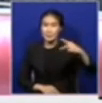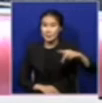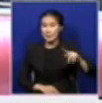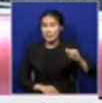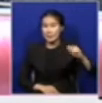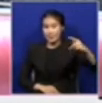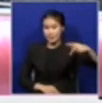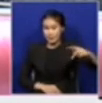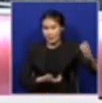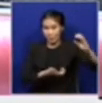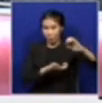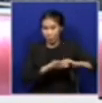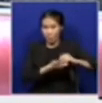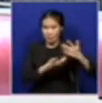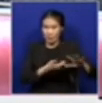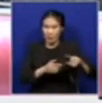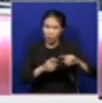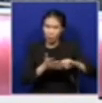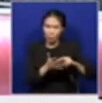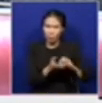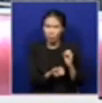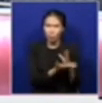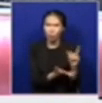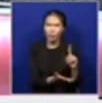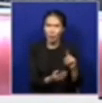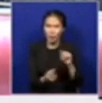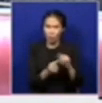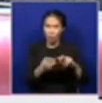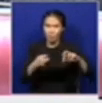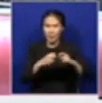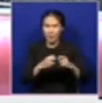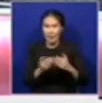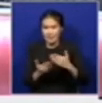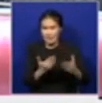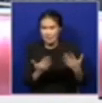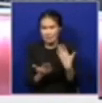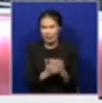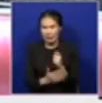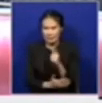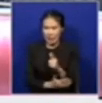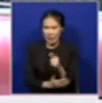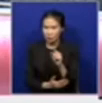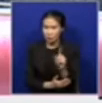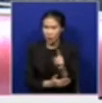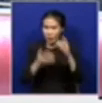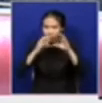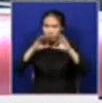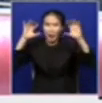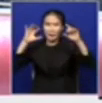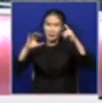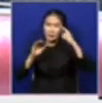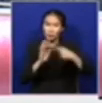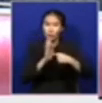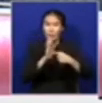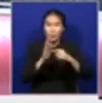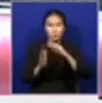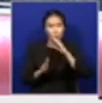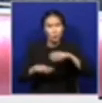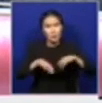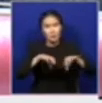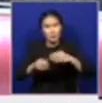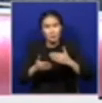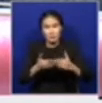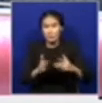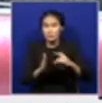CPTPP ส่งผลต่อการจัดซื้อจัดจ้างโดยเฉพาะภาครัฐยกตัวอย่างกับการจัดซื้อจัดจ้างย